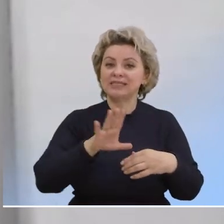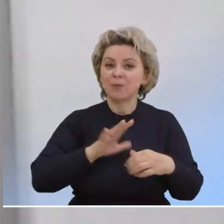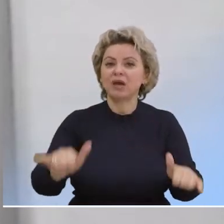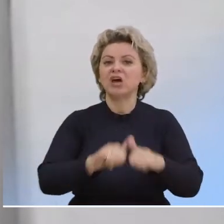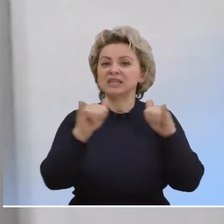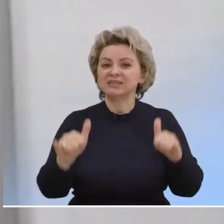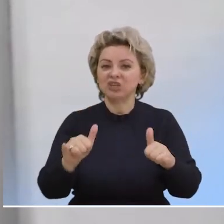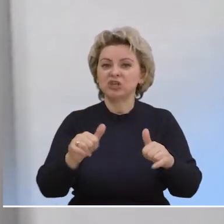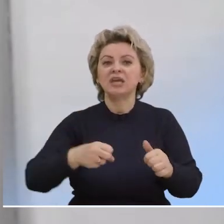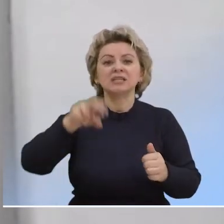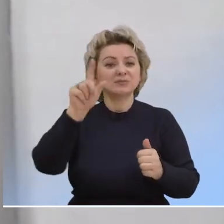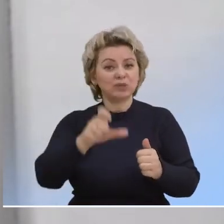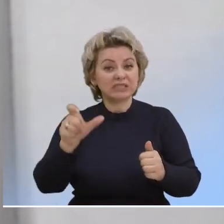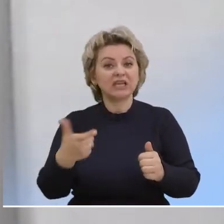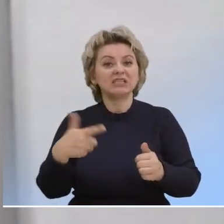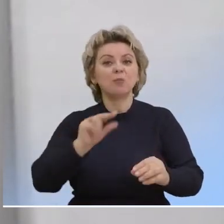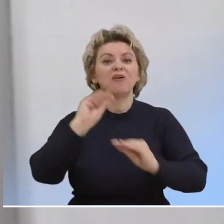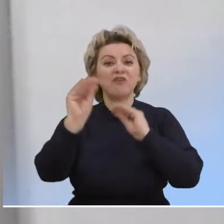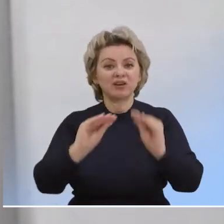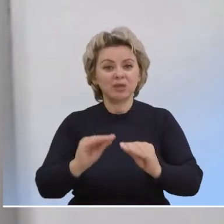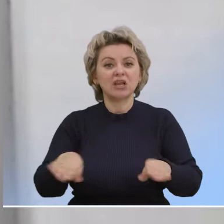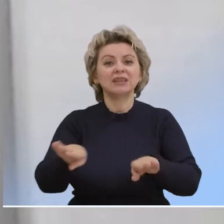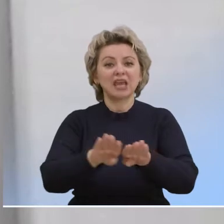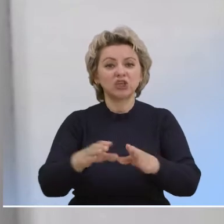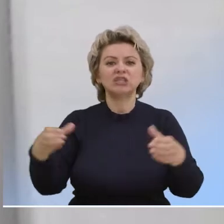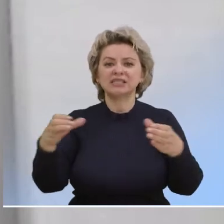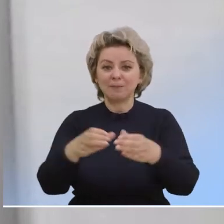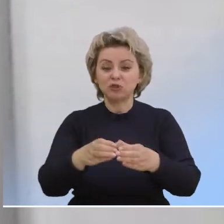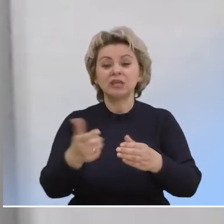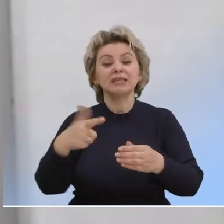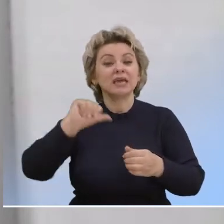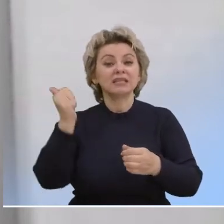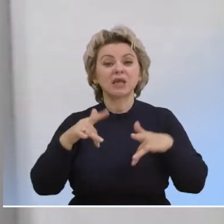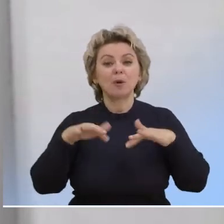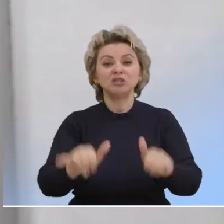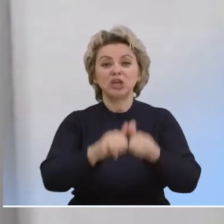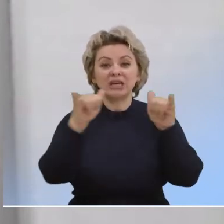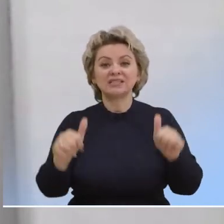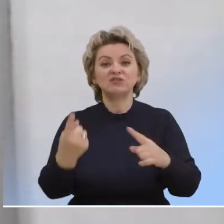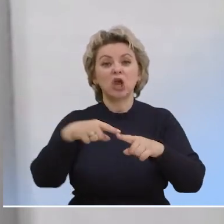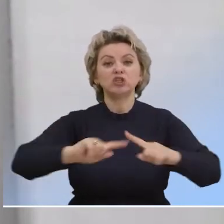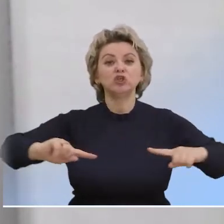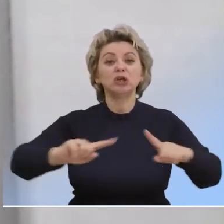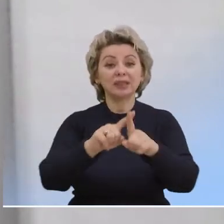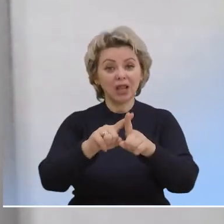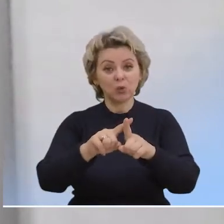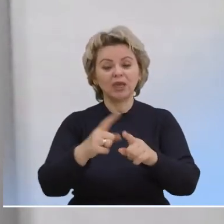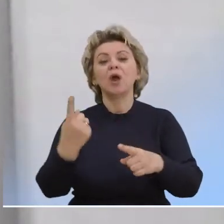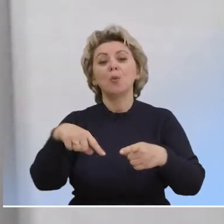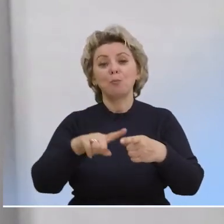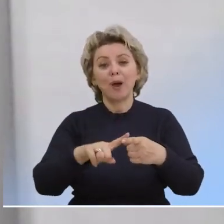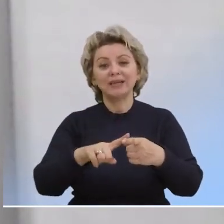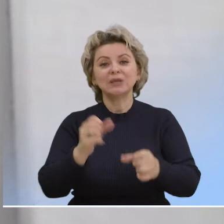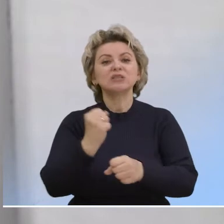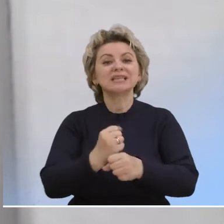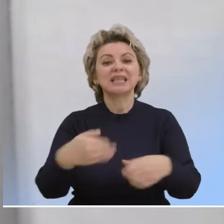нас развивались айтишники, где у нас формировались бы айти-сообщества, где бы на самом деле развивались и технологии.